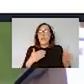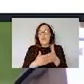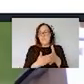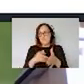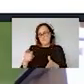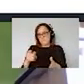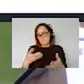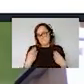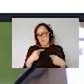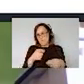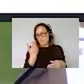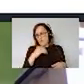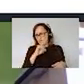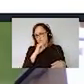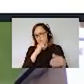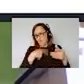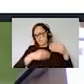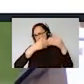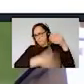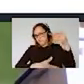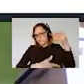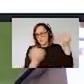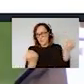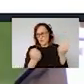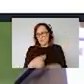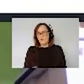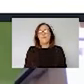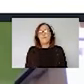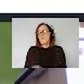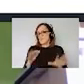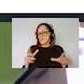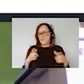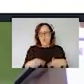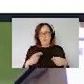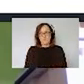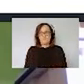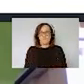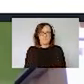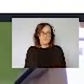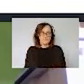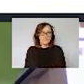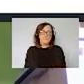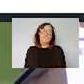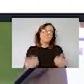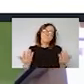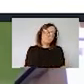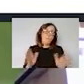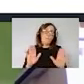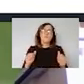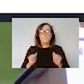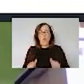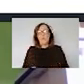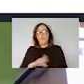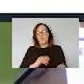zobaczyć, że myślę, że ze spokojem, bo tu jest naprawdę wiele osób, więc ze spokojem tutaj można się